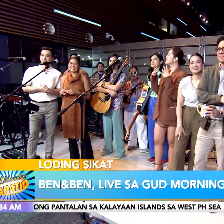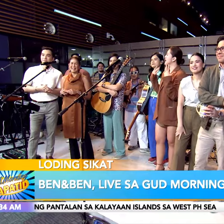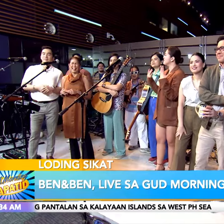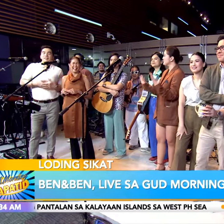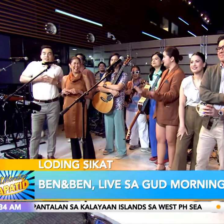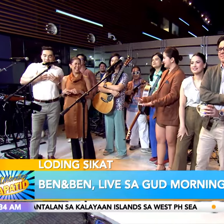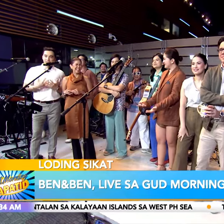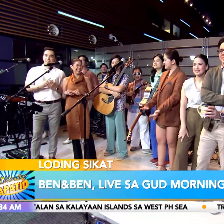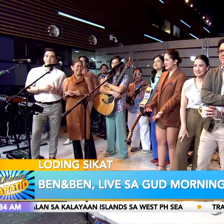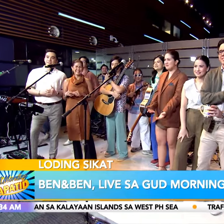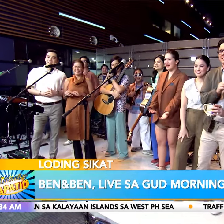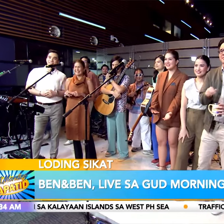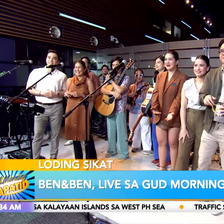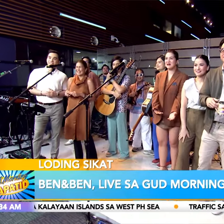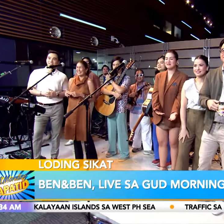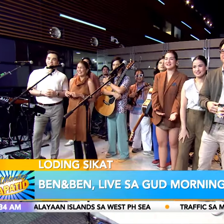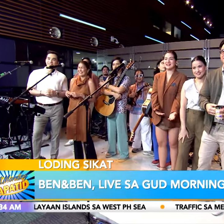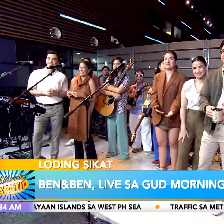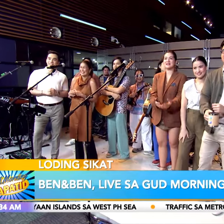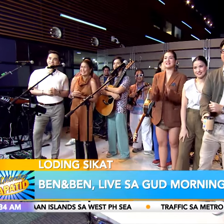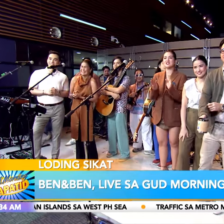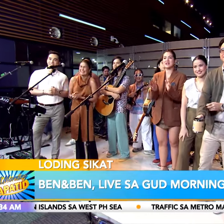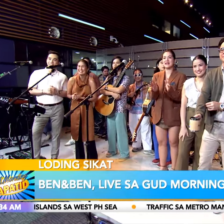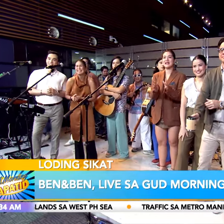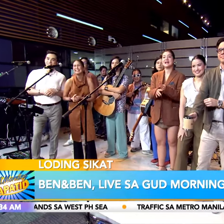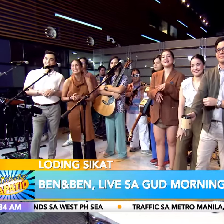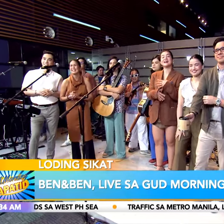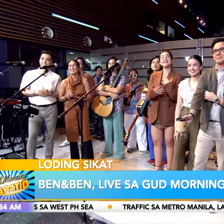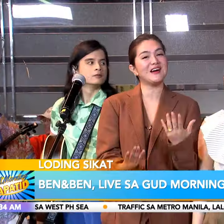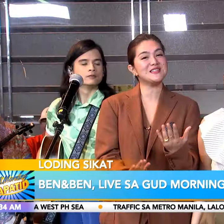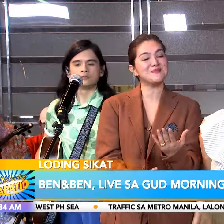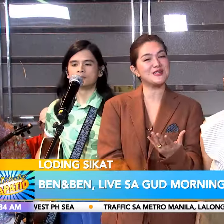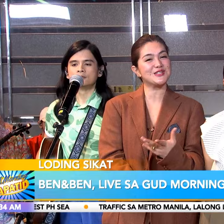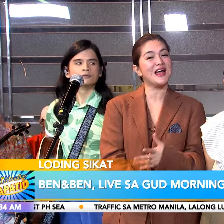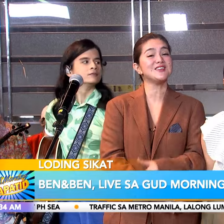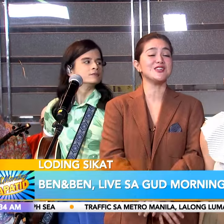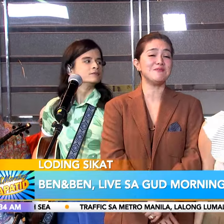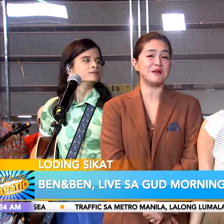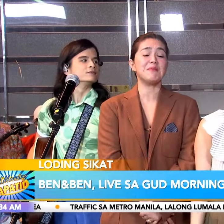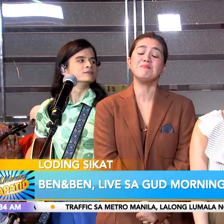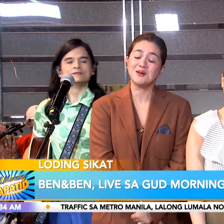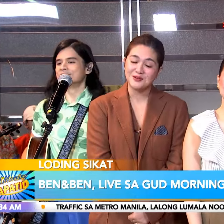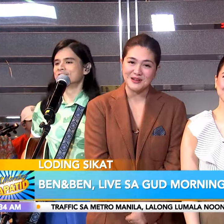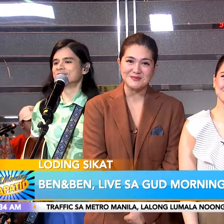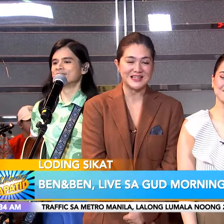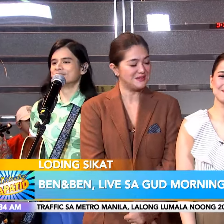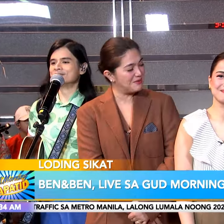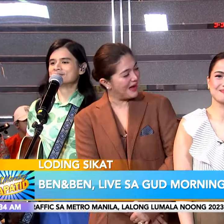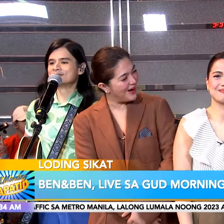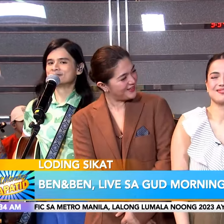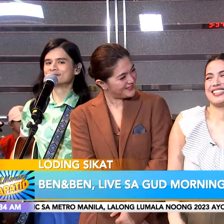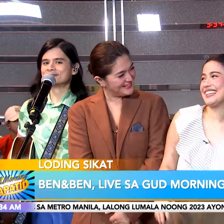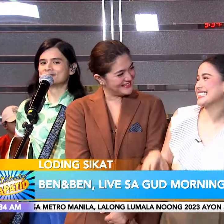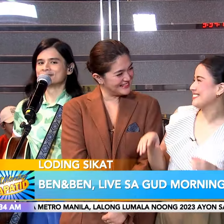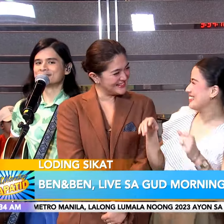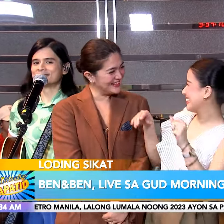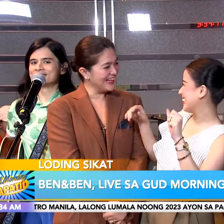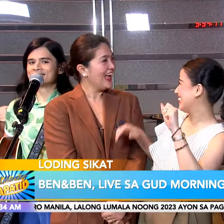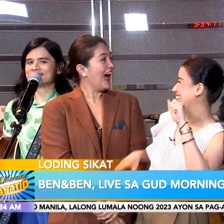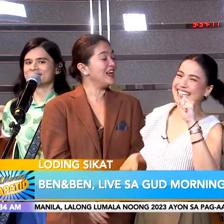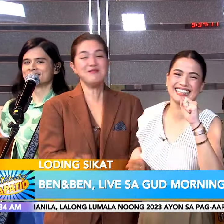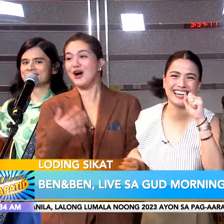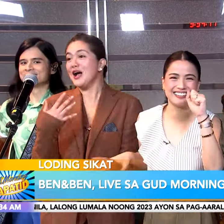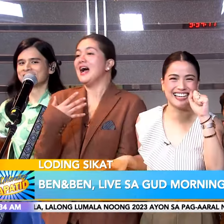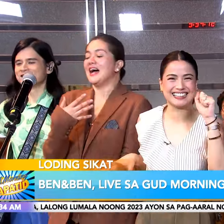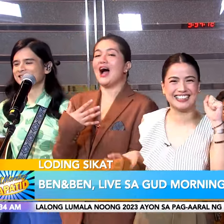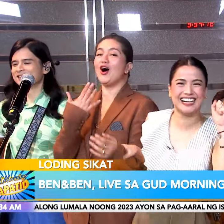ng maraming feels, ba? Diba? Tama naman talaga, madalas dyan ay nakangiting mga inspirasyon at syempre, pang-good vibes yan, di ba, Mau? Yes, di ba? Kilig